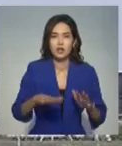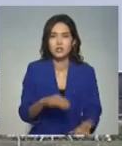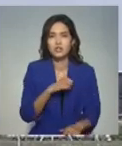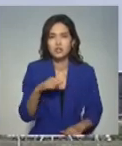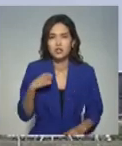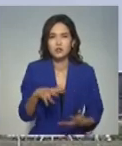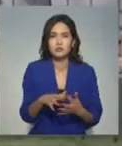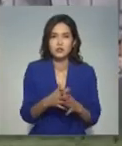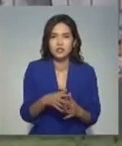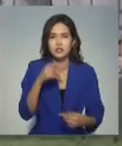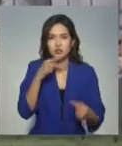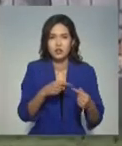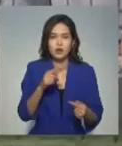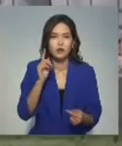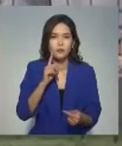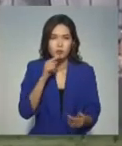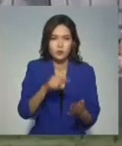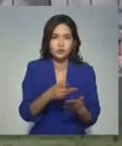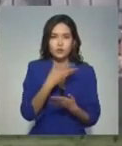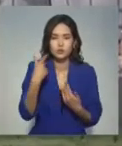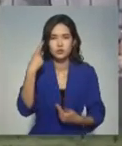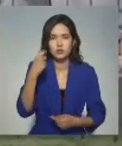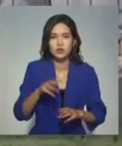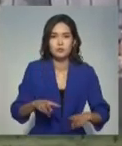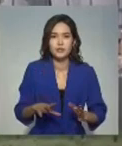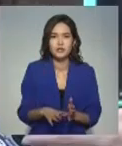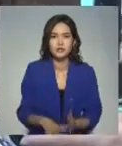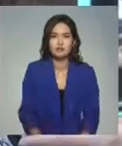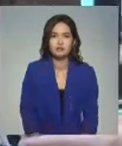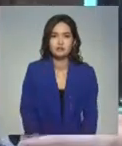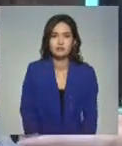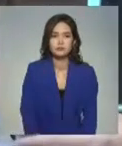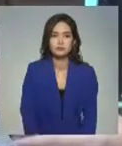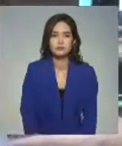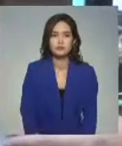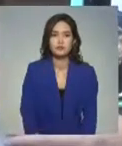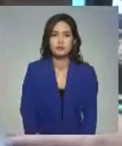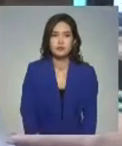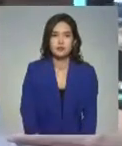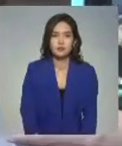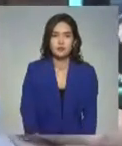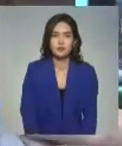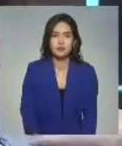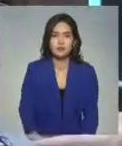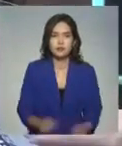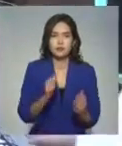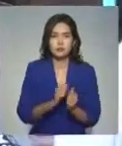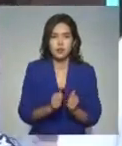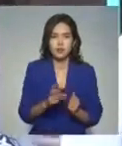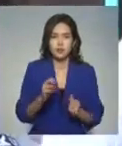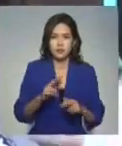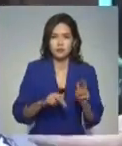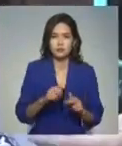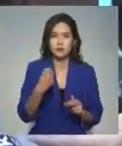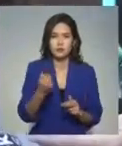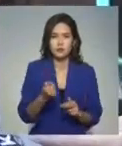самих сельчан возражений пока не поступало, сообщили в Минэнерго. В прошлом году мы говорили, что мы будем работать, смотреть